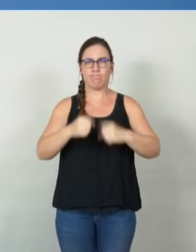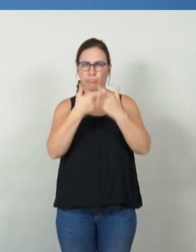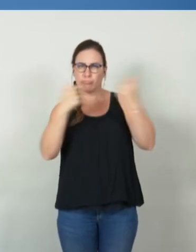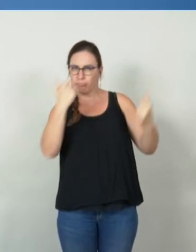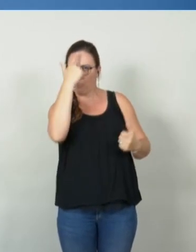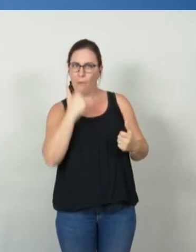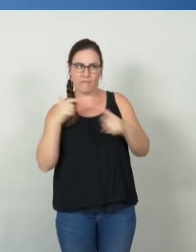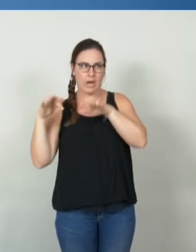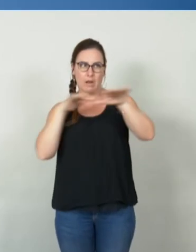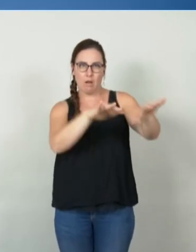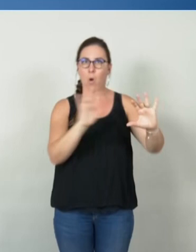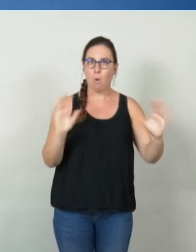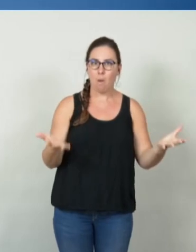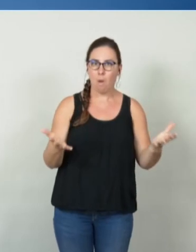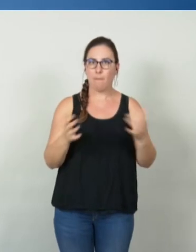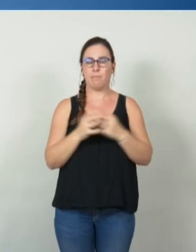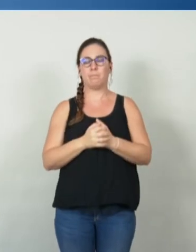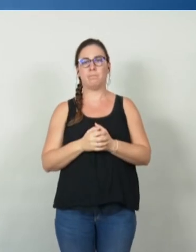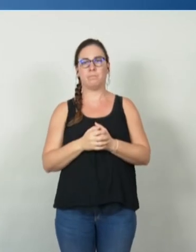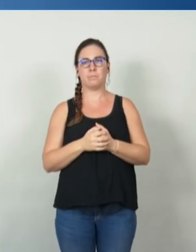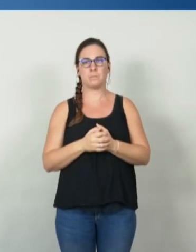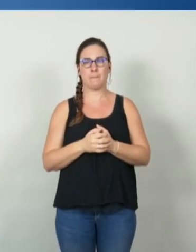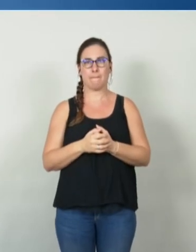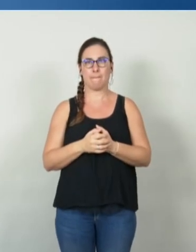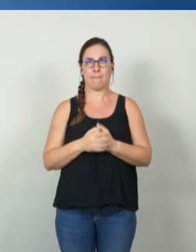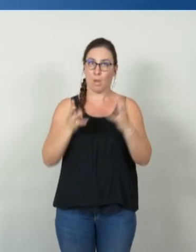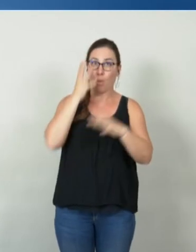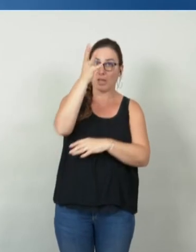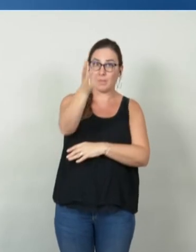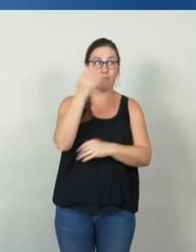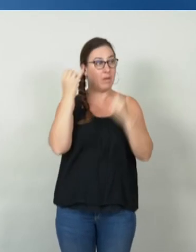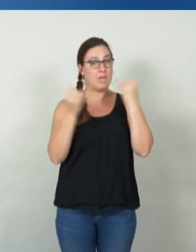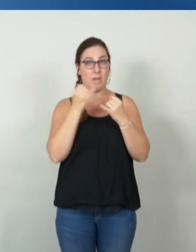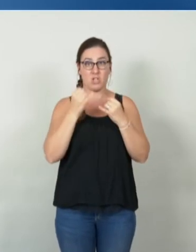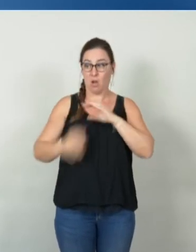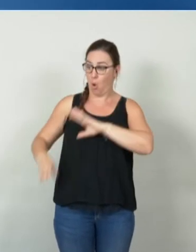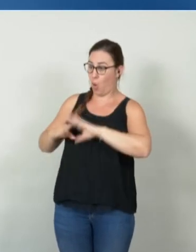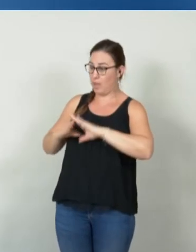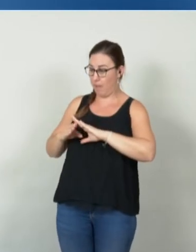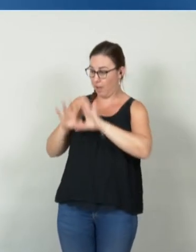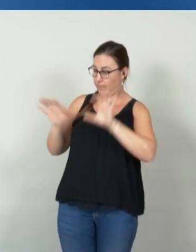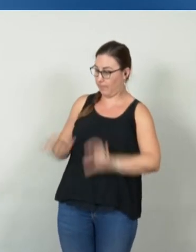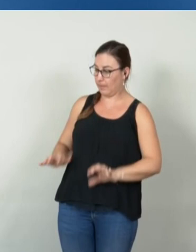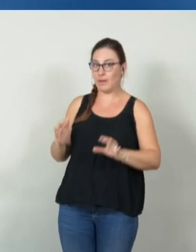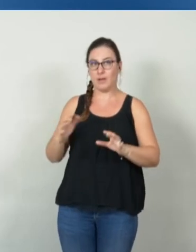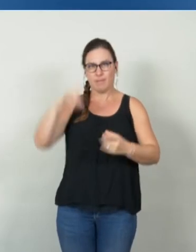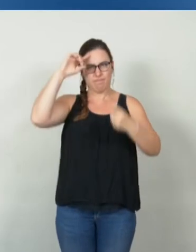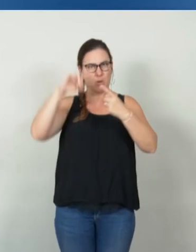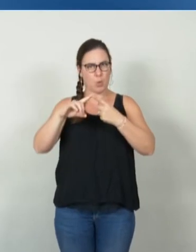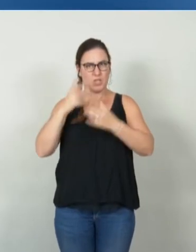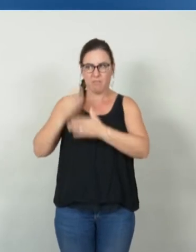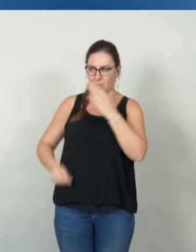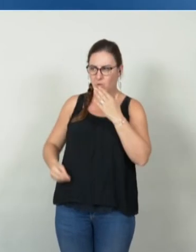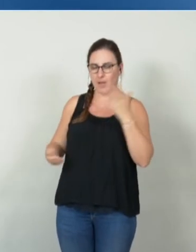publics donc le troisième axe de des perspectives quand on ne connaît pas le point de départ voilà cette absence d'objectif